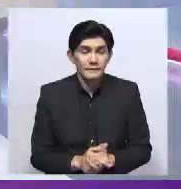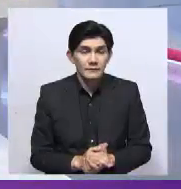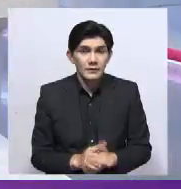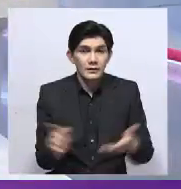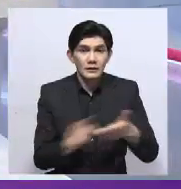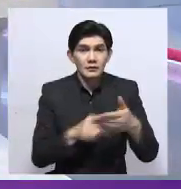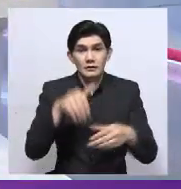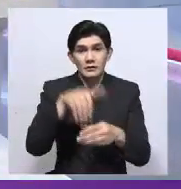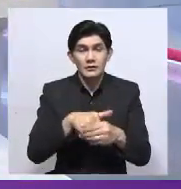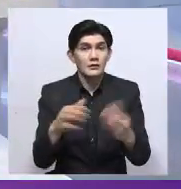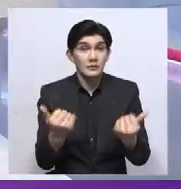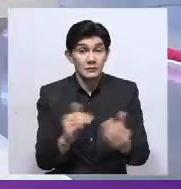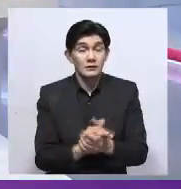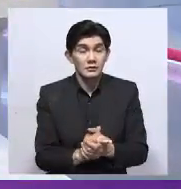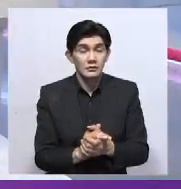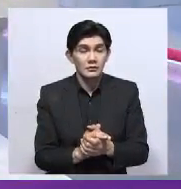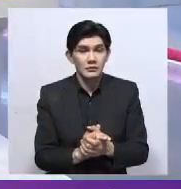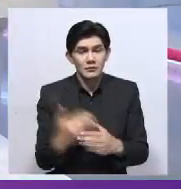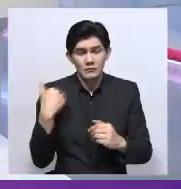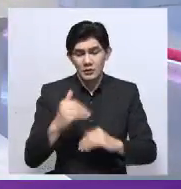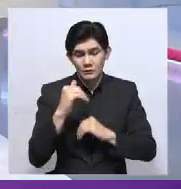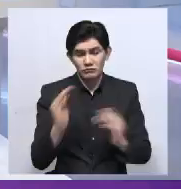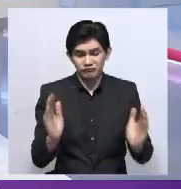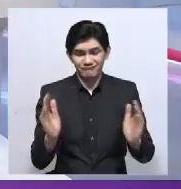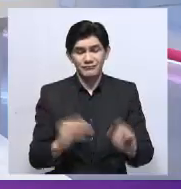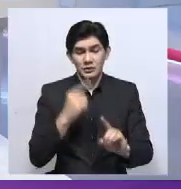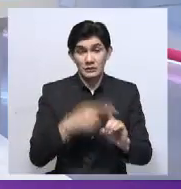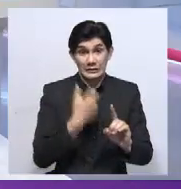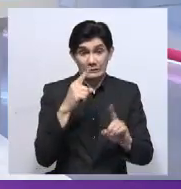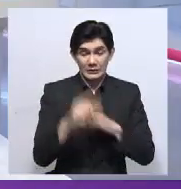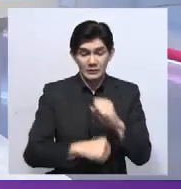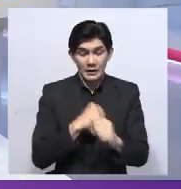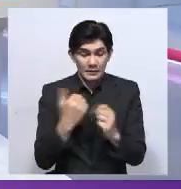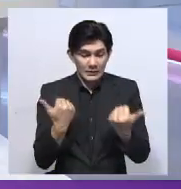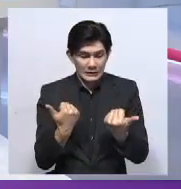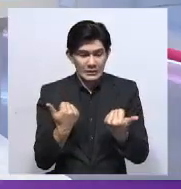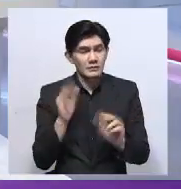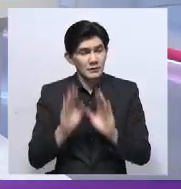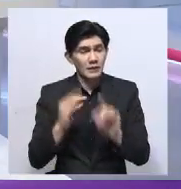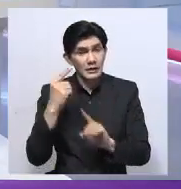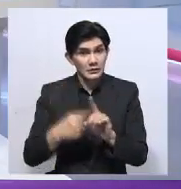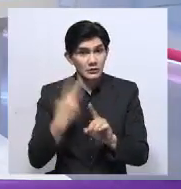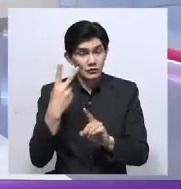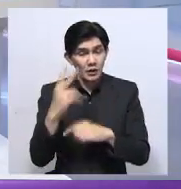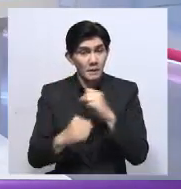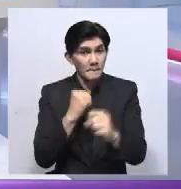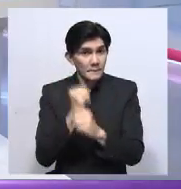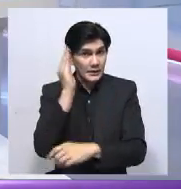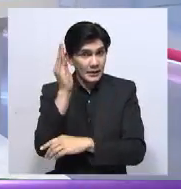ส่วนเรื่องของการเลือกตั้งนะคะแน่นอนตอนนี้เรามีกรอบกว้างๆ ก็คือช่วงของเดือนพฤศจิกายนปีนี้หรือว่าอย่างช้าก็คือช่วงของเดือนกุมภา